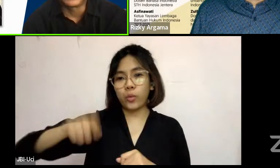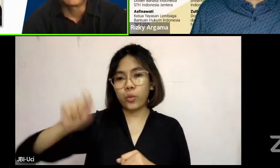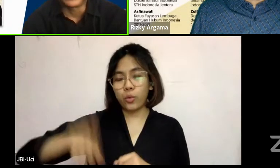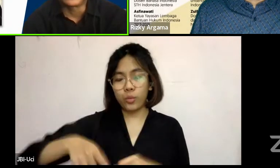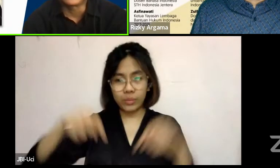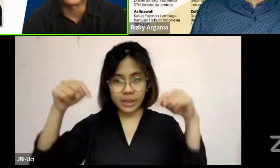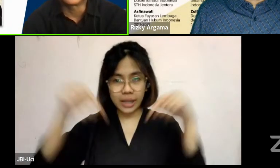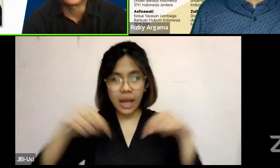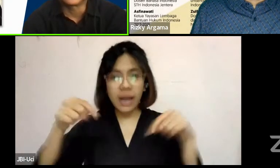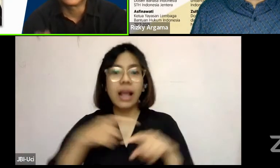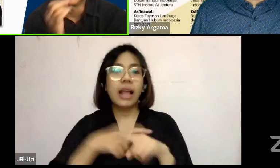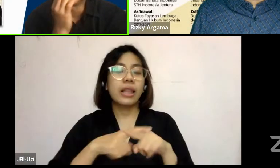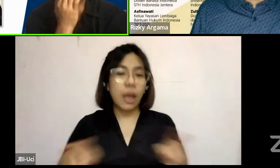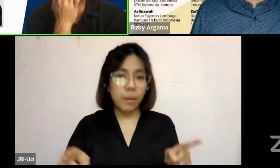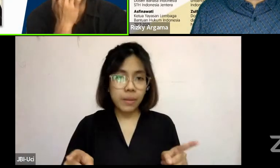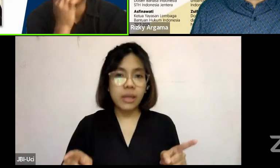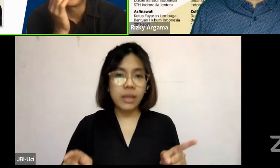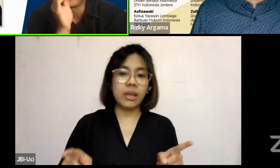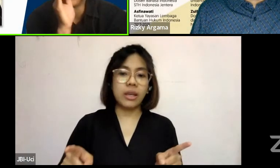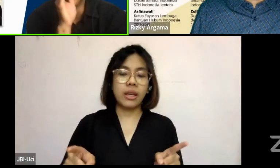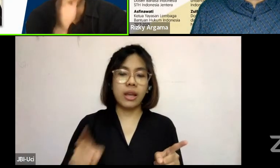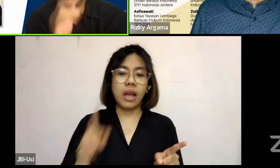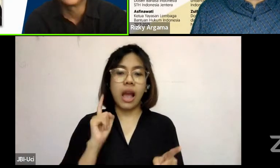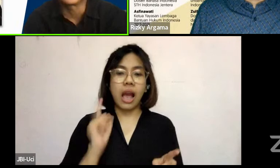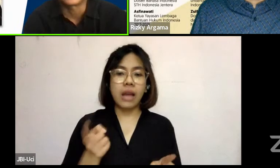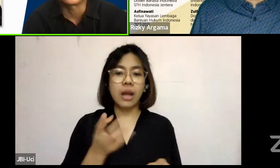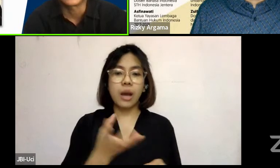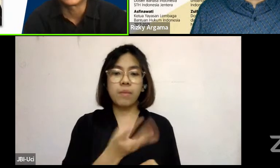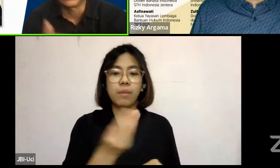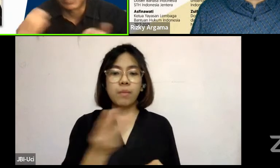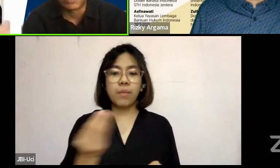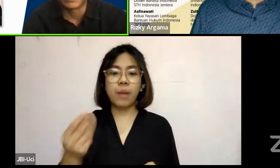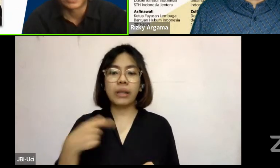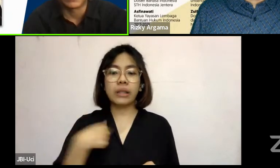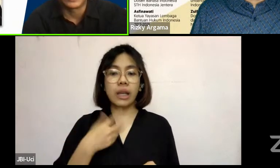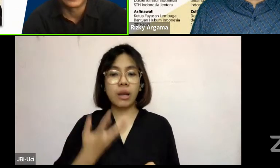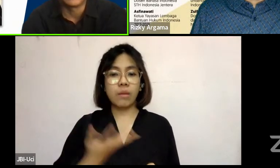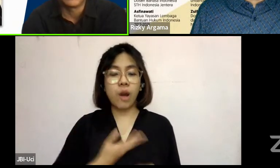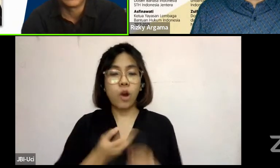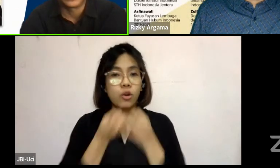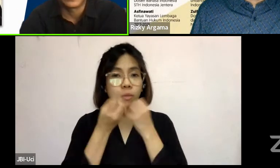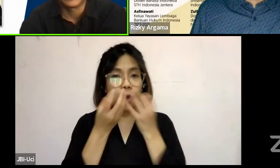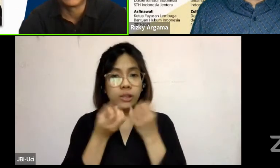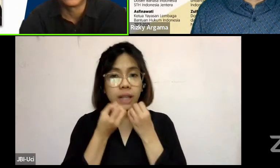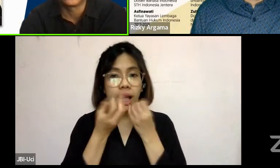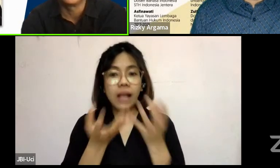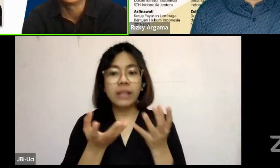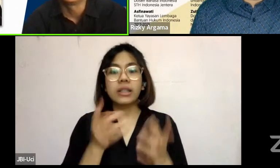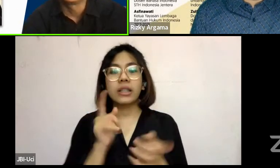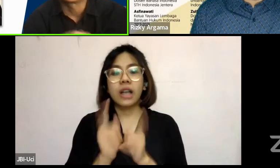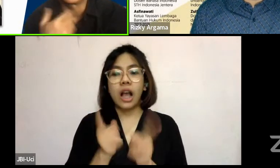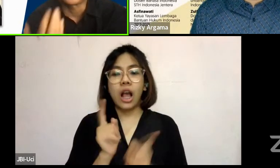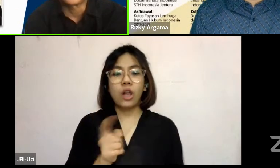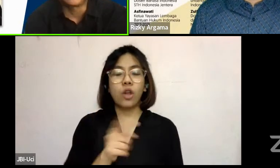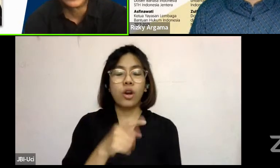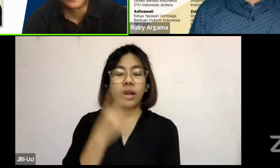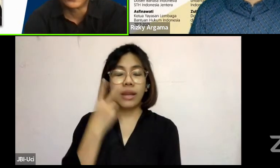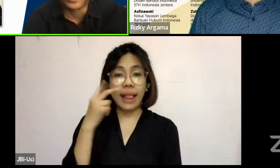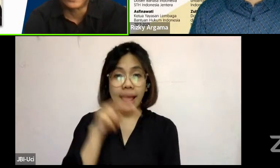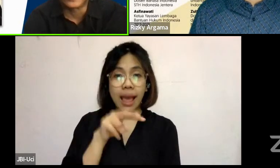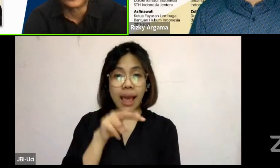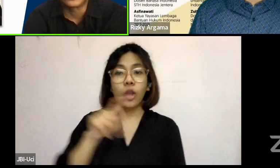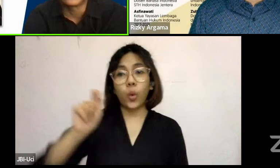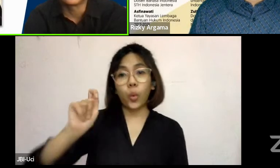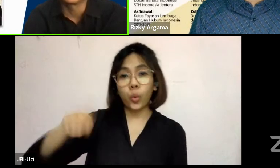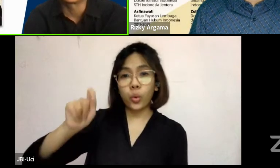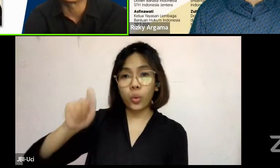ada beberapa hal yang saya juga mau tekan kangaroo kalau-kalau di dalam di dalam hukum Ketika kita